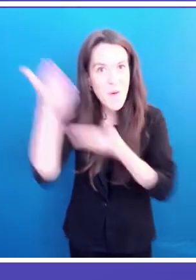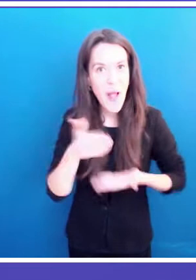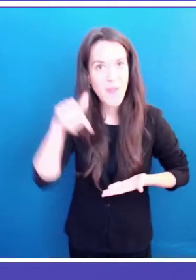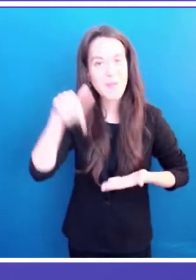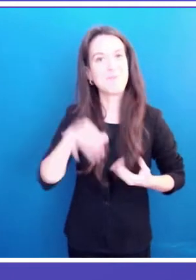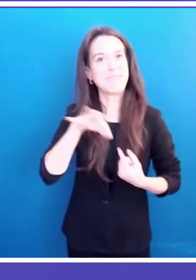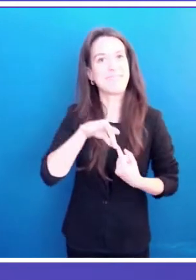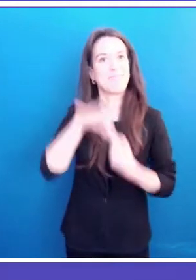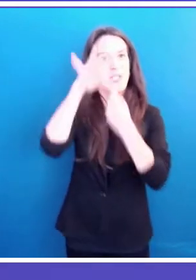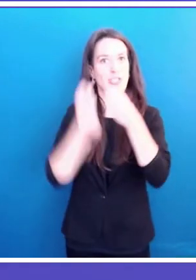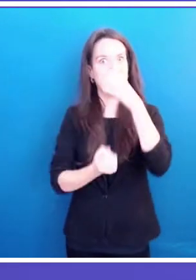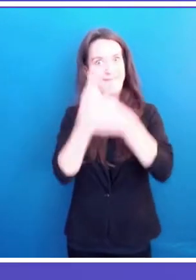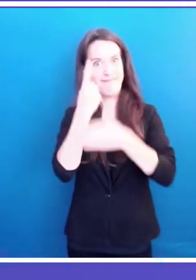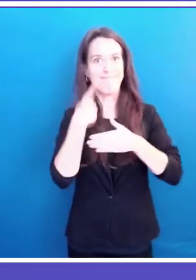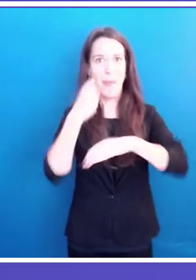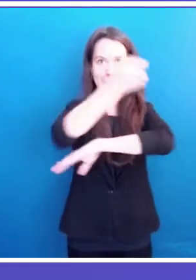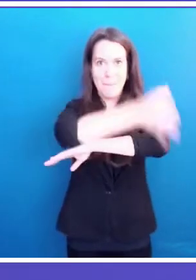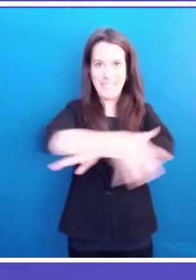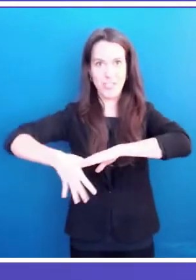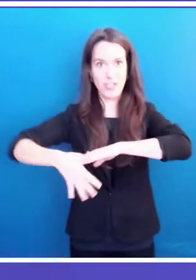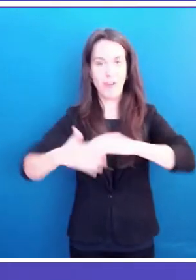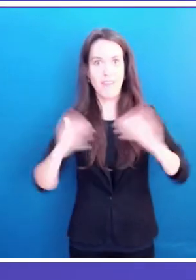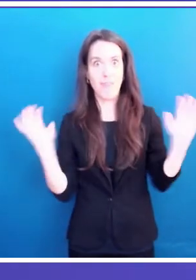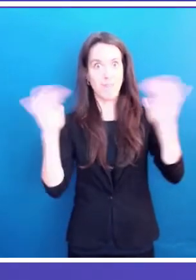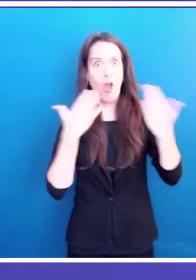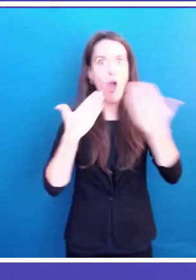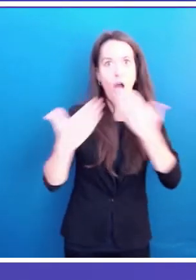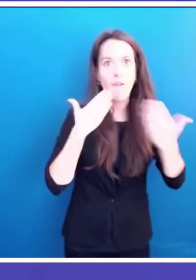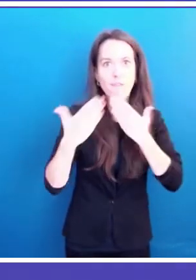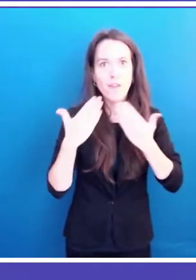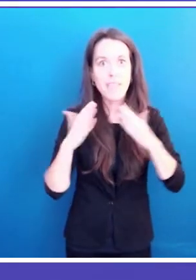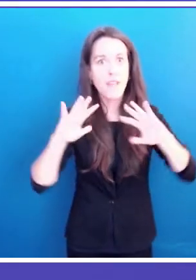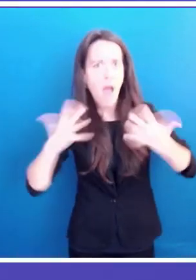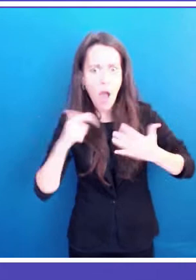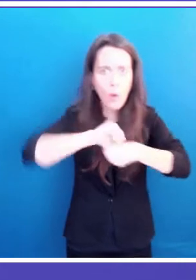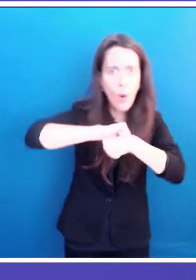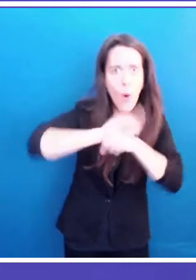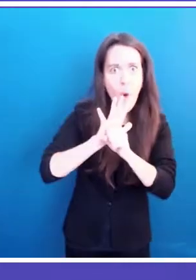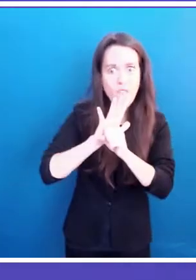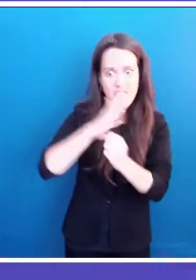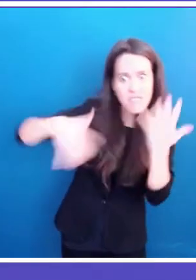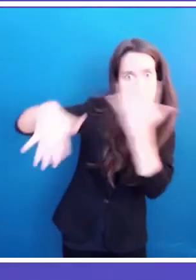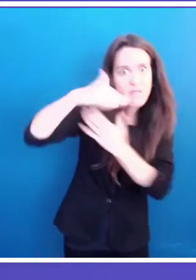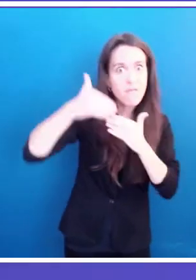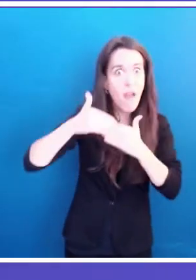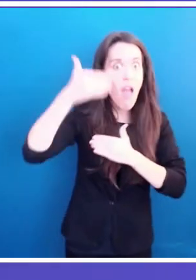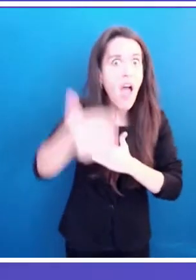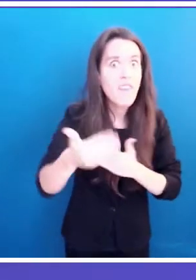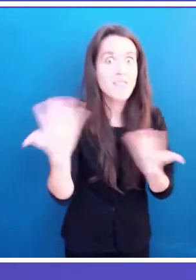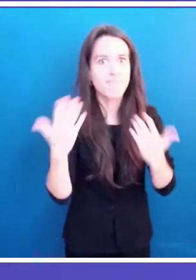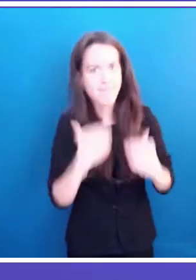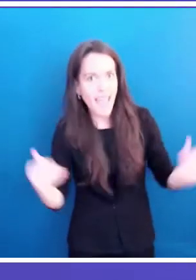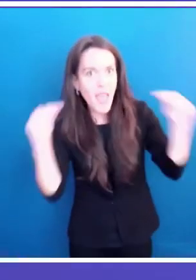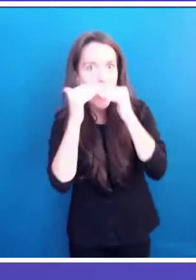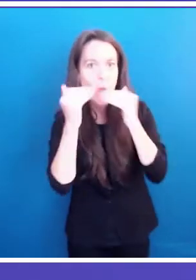for the Mediterranean Conference on how to build a post-COVID. صباح الخير نرحب بكم في